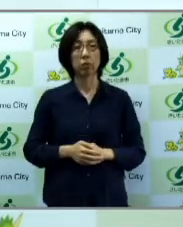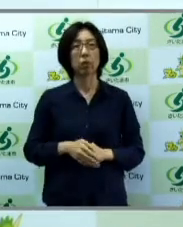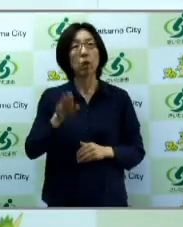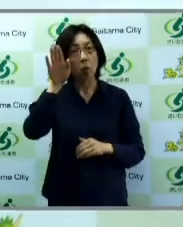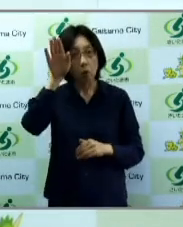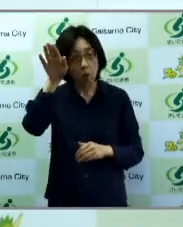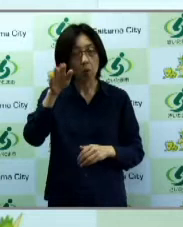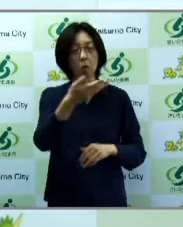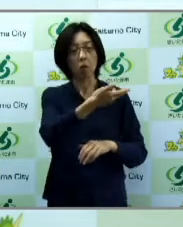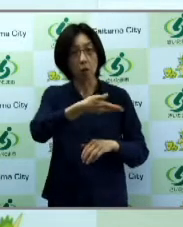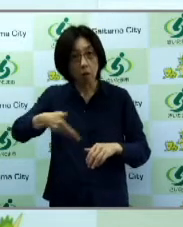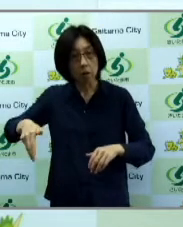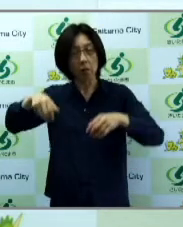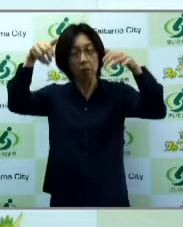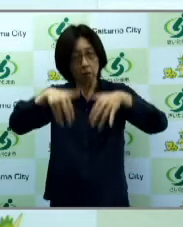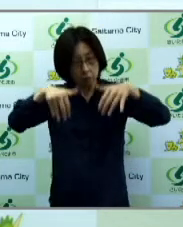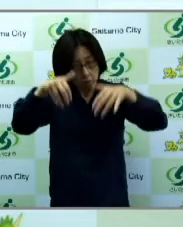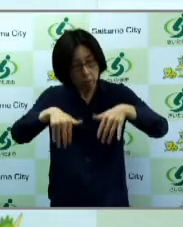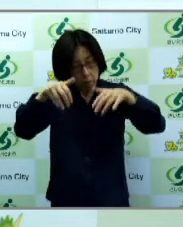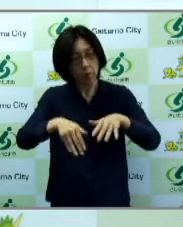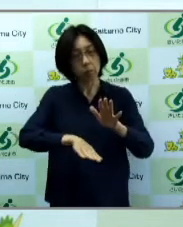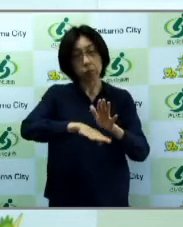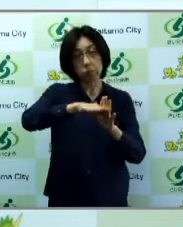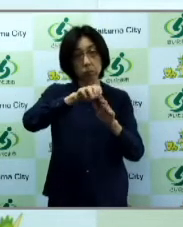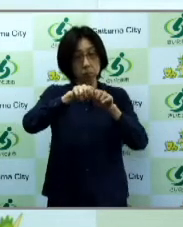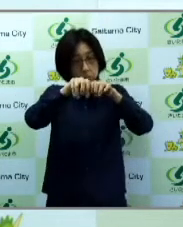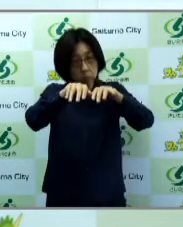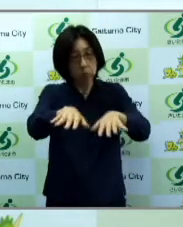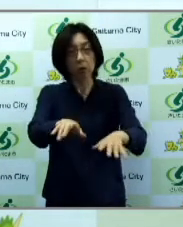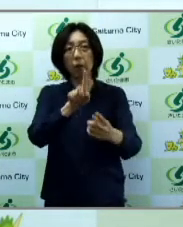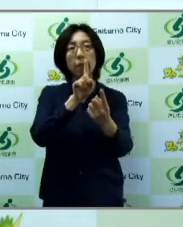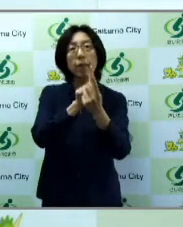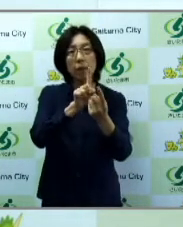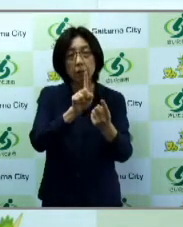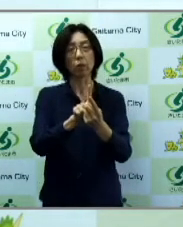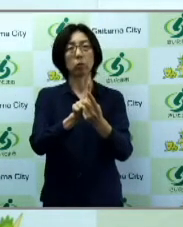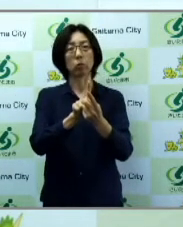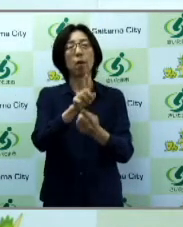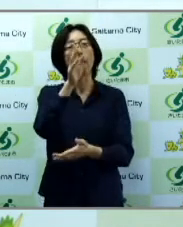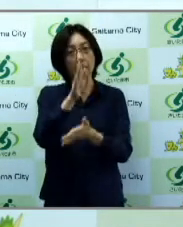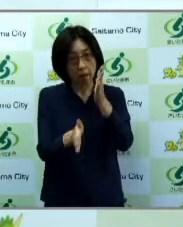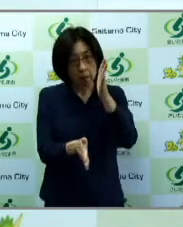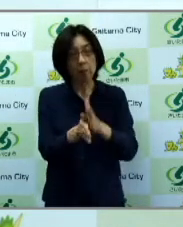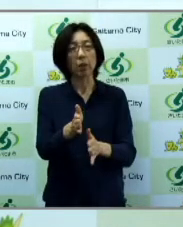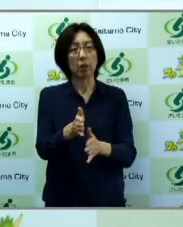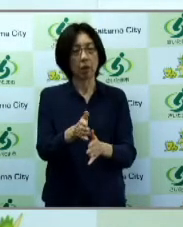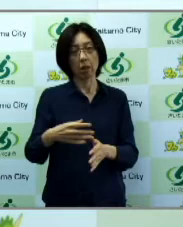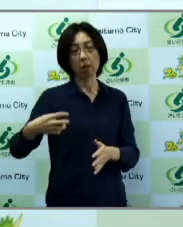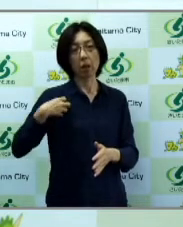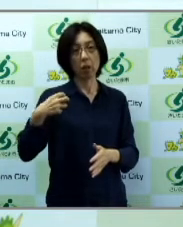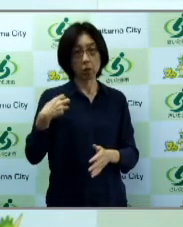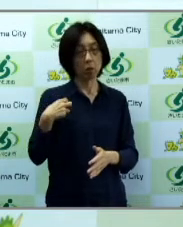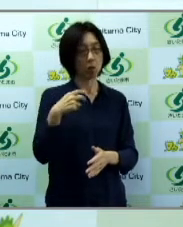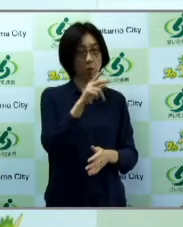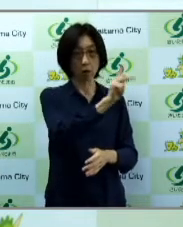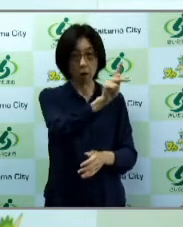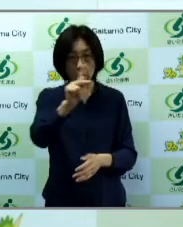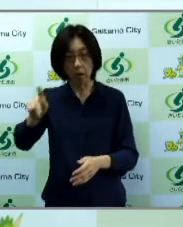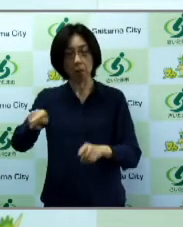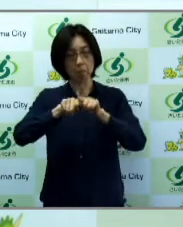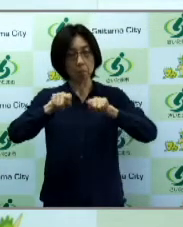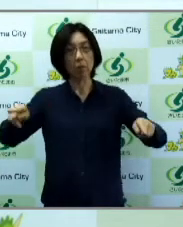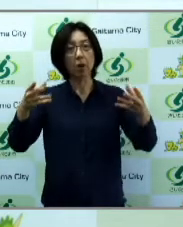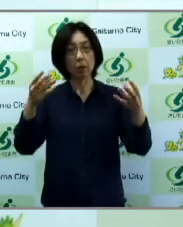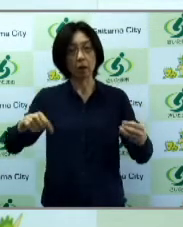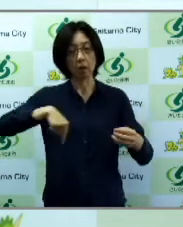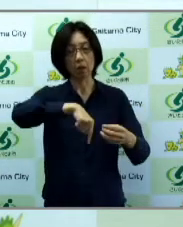への埼玉市の防災体制の現状や、改めて担当部署に指示したことや強化しなければならないと考えたこと